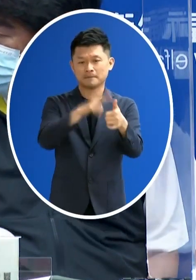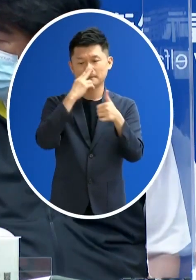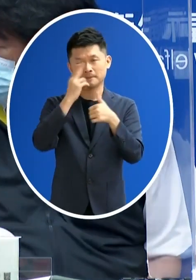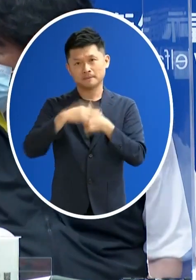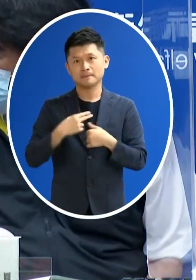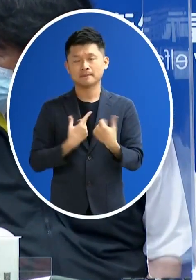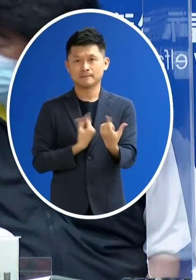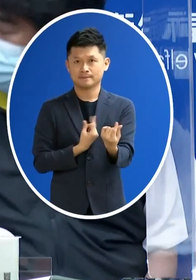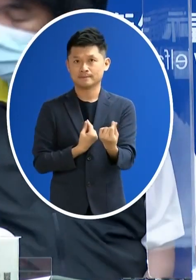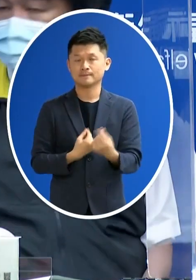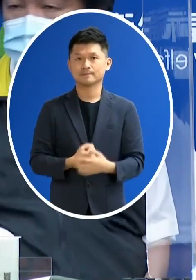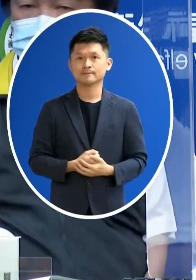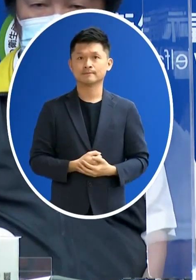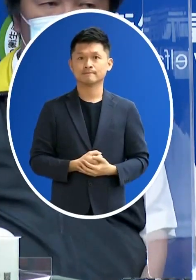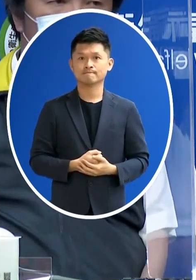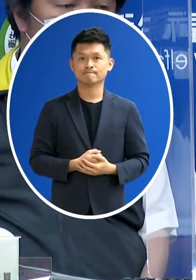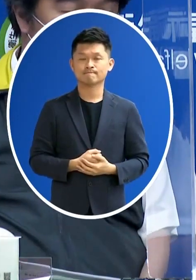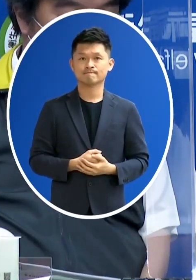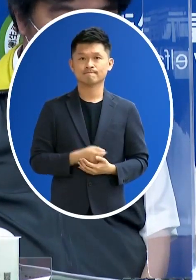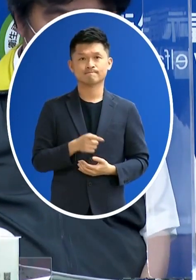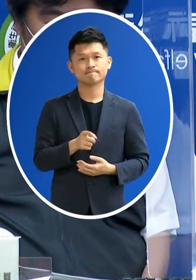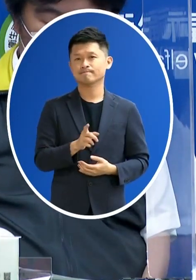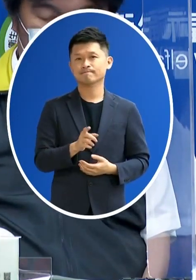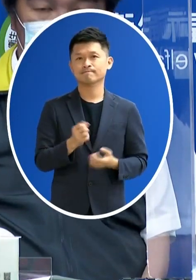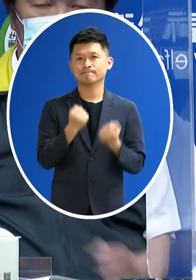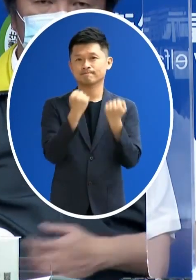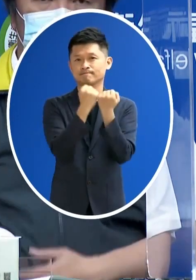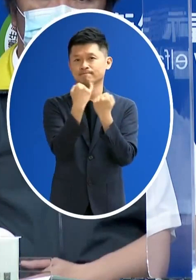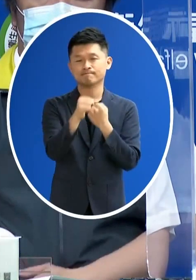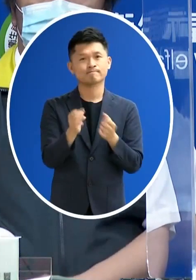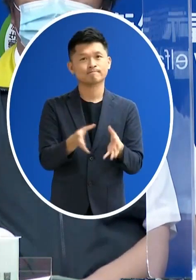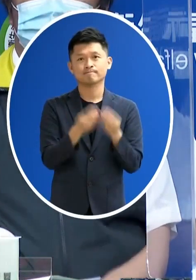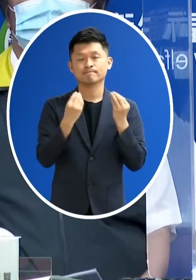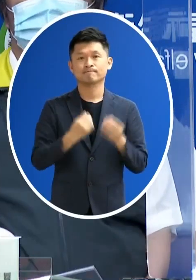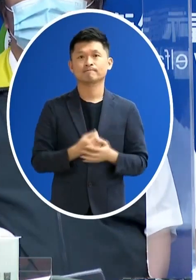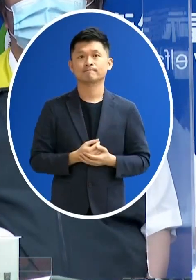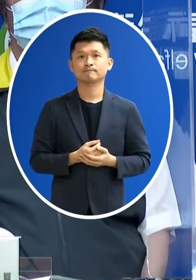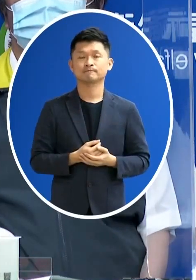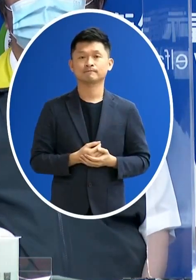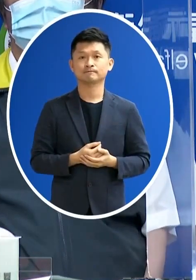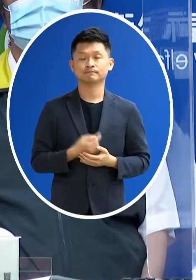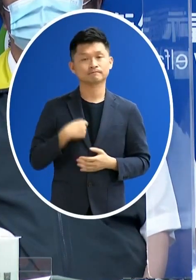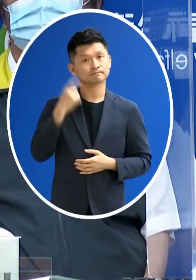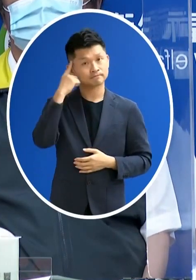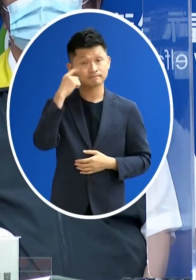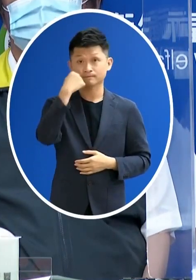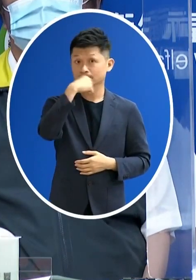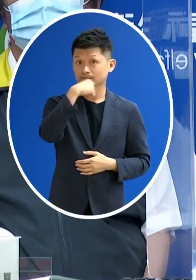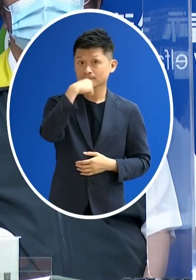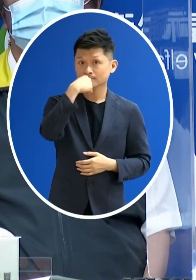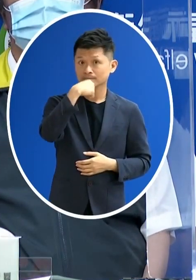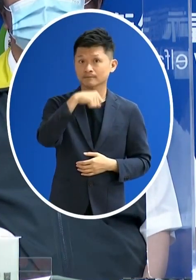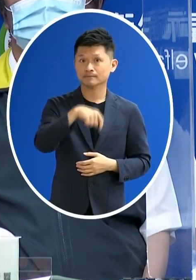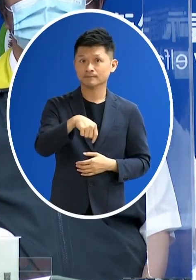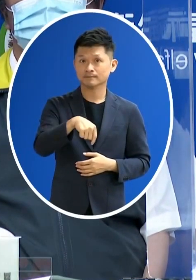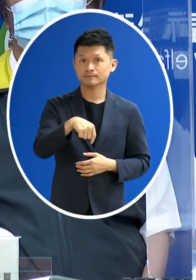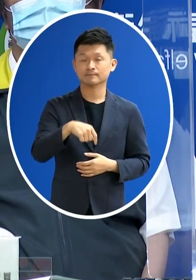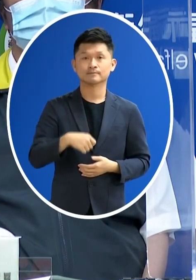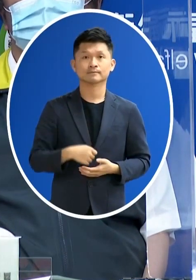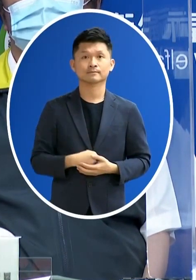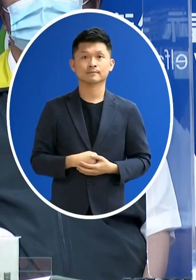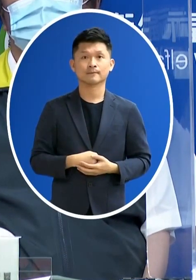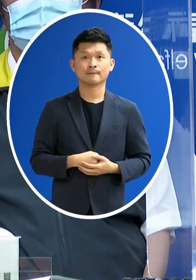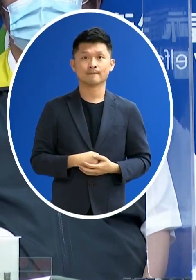己了哈，也大可不必。所以我在看起来，在台湾大概就是说，在我们哈，在我国了